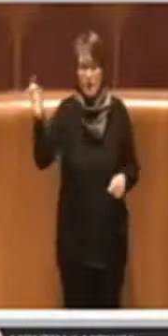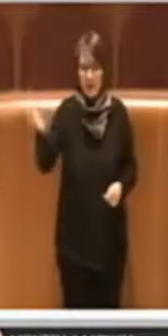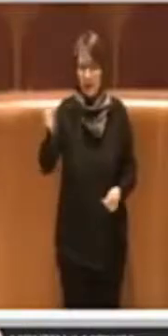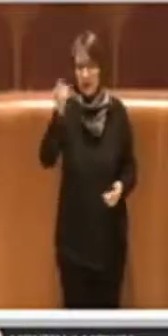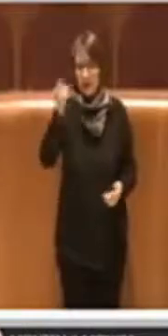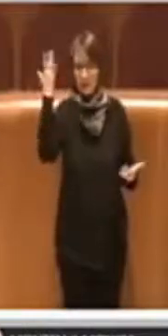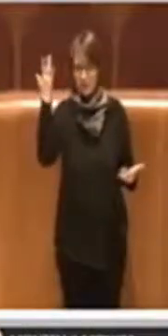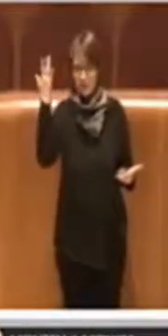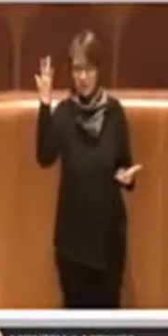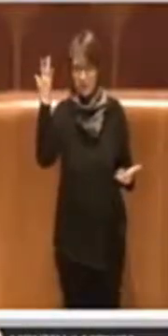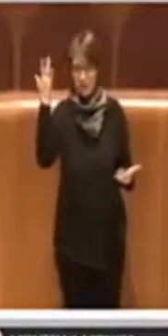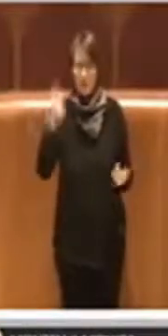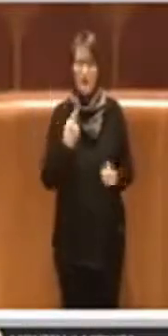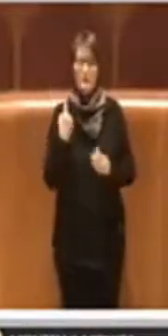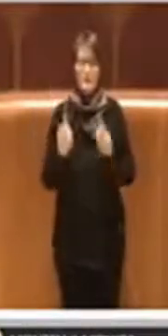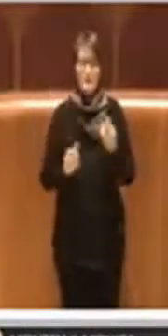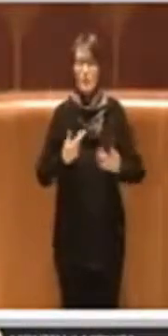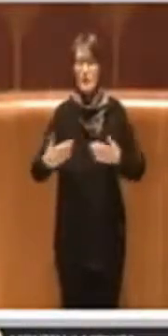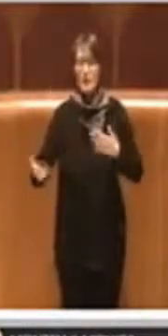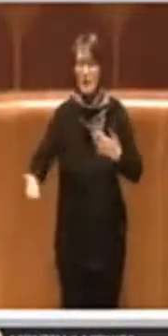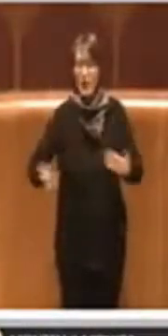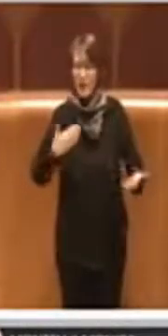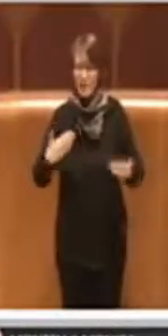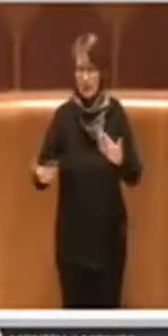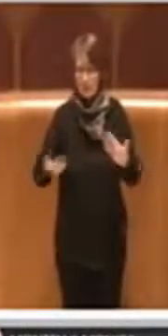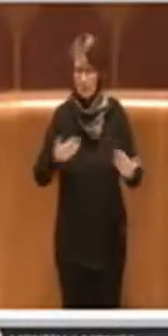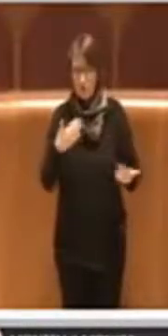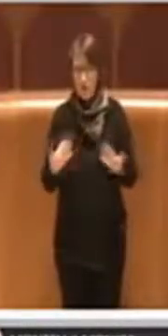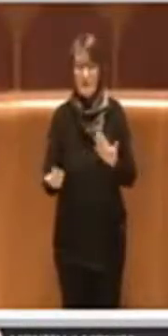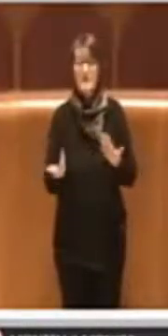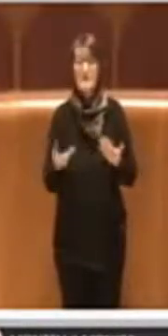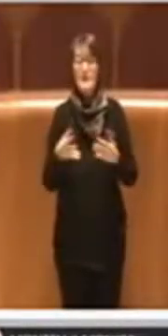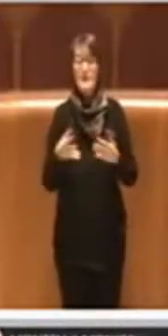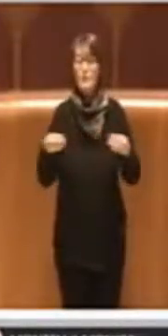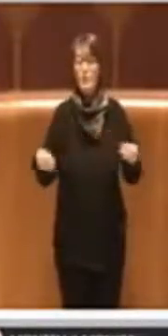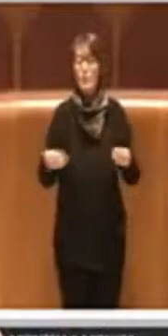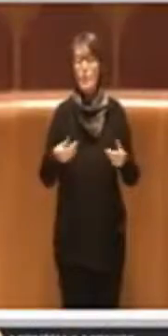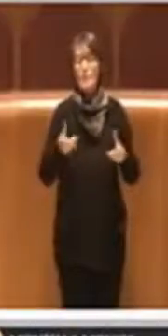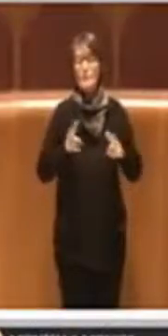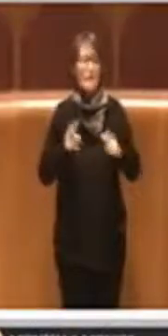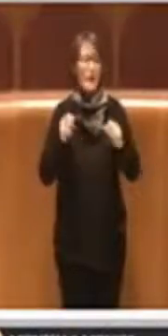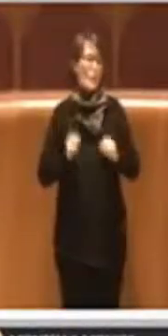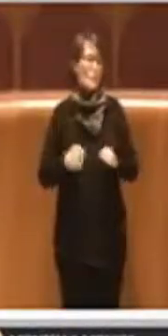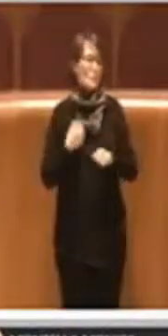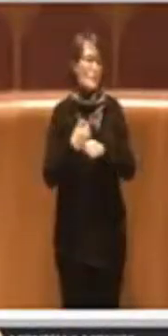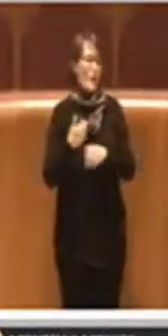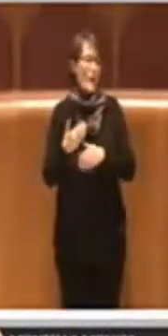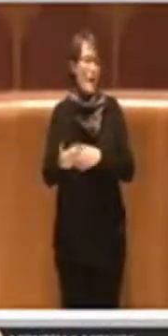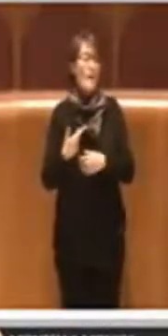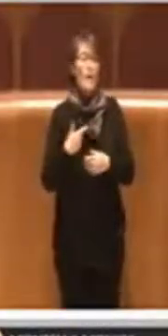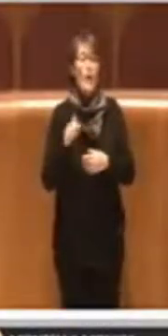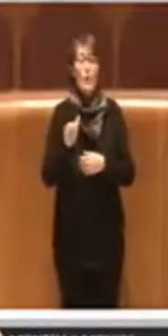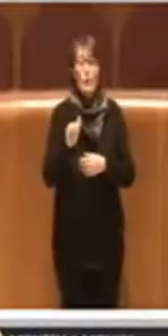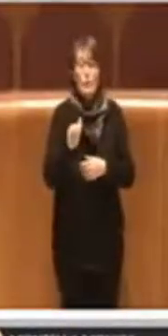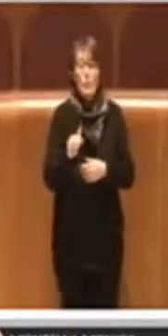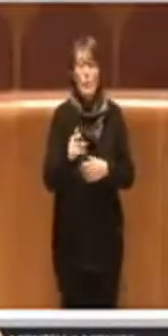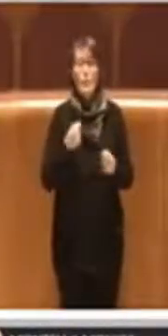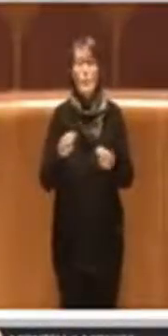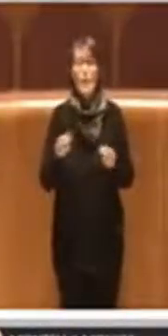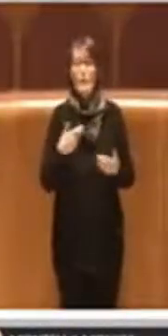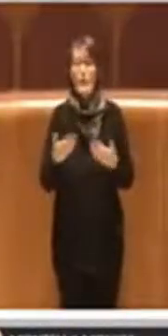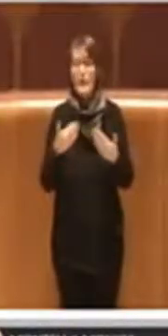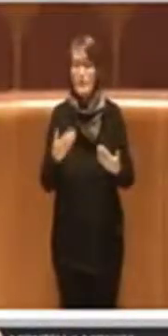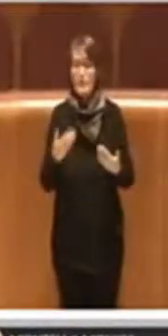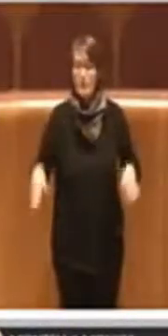in una situazione emergenziale, questo strumento viene utilizzato per consentirci di lavorare e nel futuro, quando usciremo, spero presto,